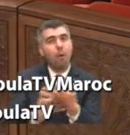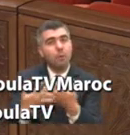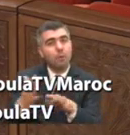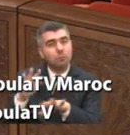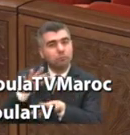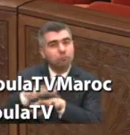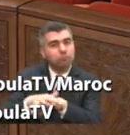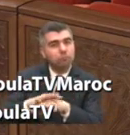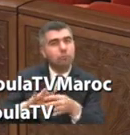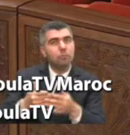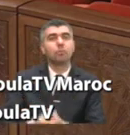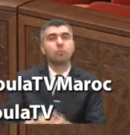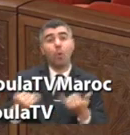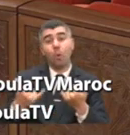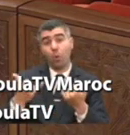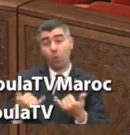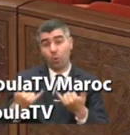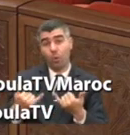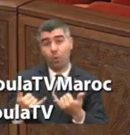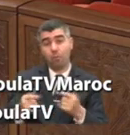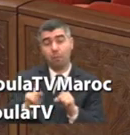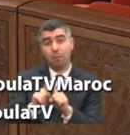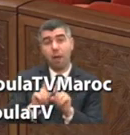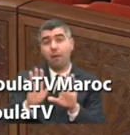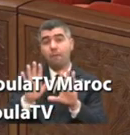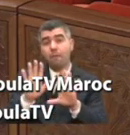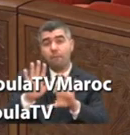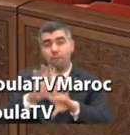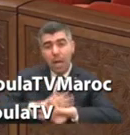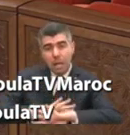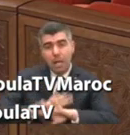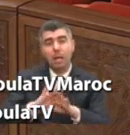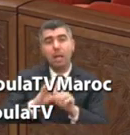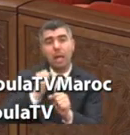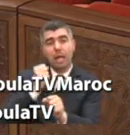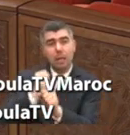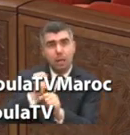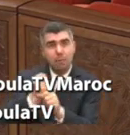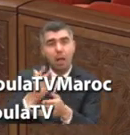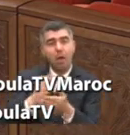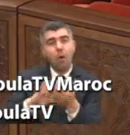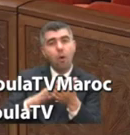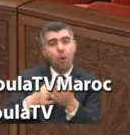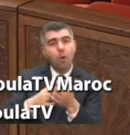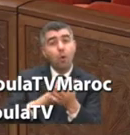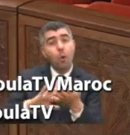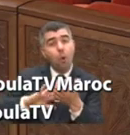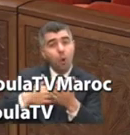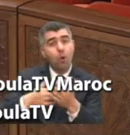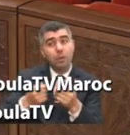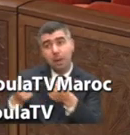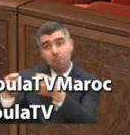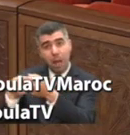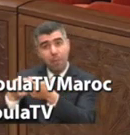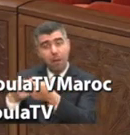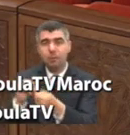ريسورس. هناك اليوم فيما يتعلق بالمداومه الليليه او فيما يتعلق ببعض اقطاب التخصصات ما تنديروش كل شيء في جميع المستشفيات. دار